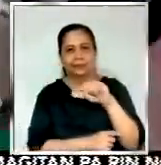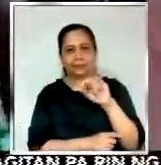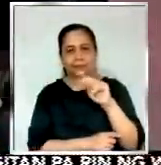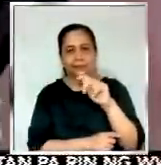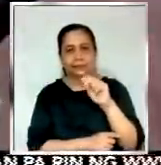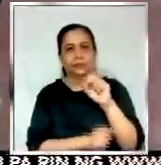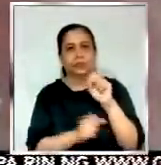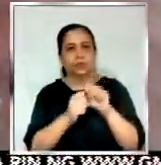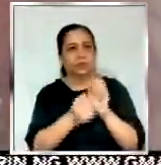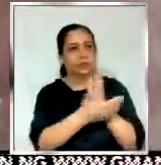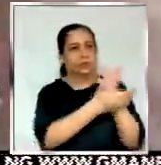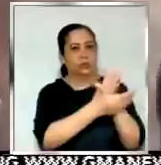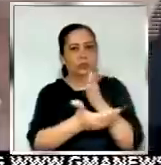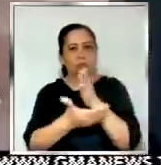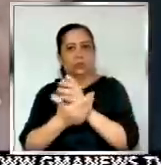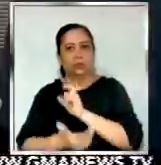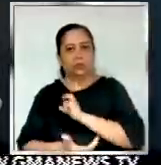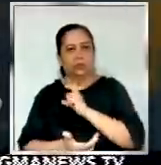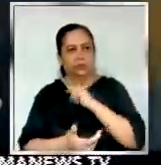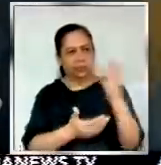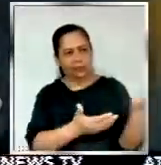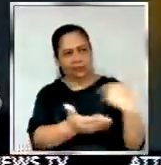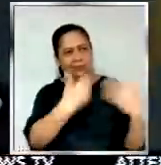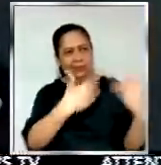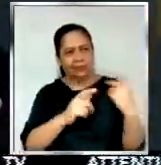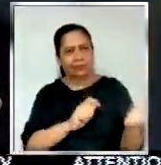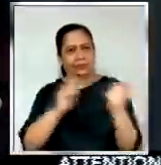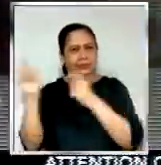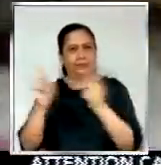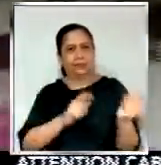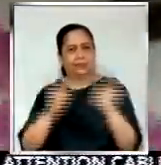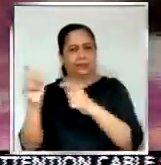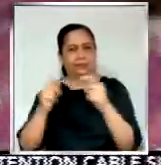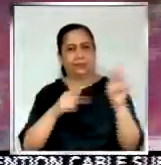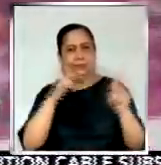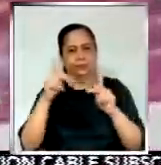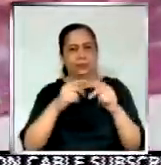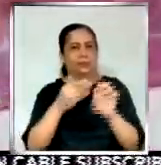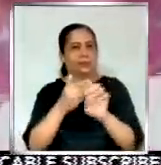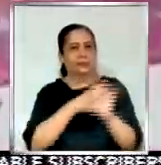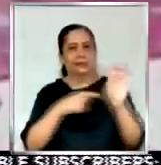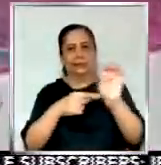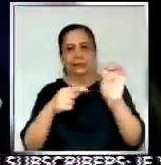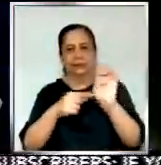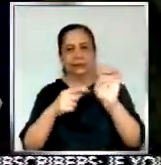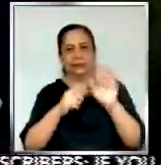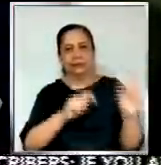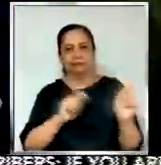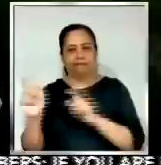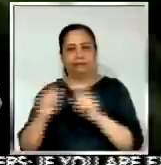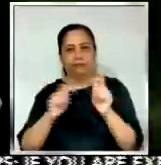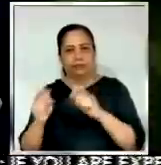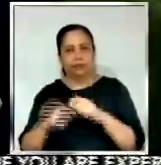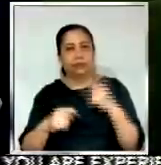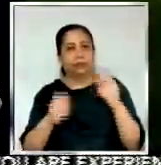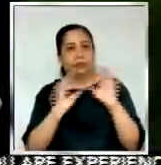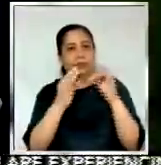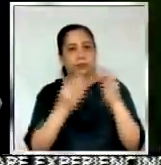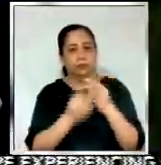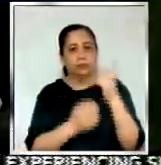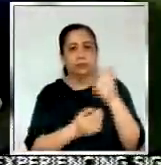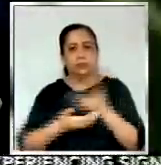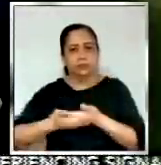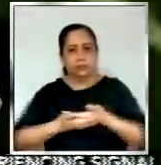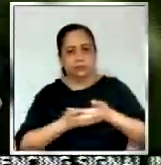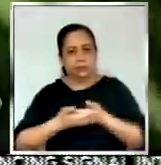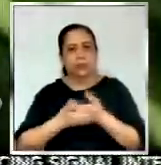nagbahay-bahay na ang mga pulis para ilikas ang mga residente para sa preemptive evacuation. Isang mag-anak kabilang ang isang sanggol ang nirescue